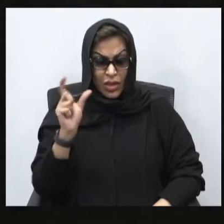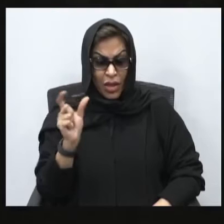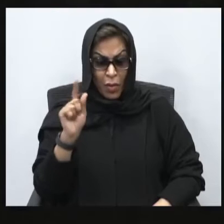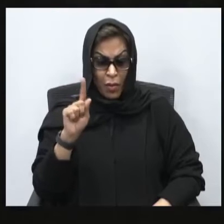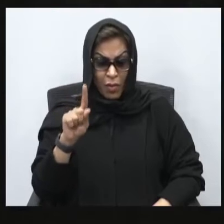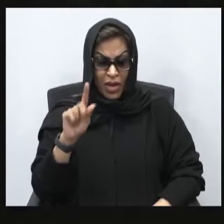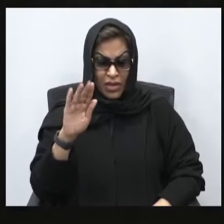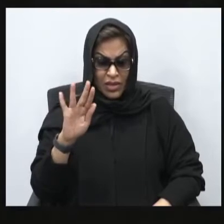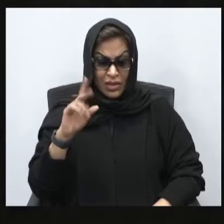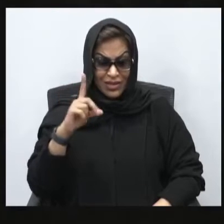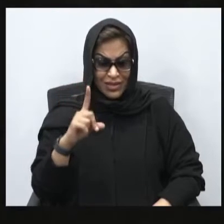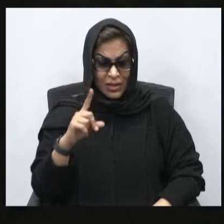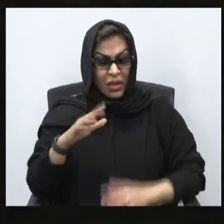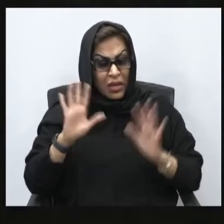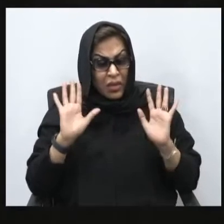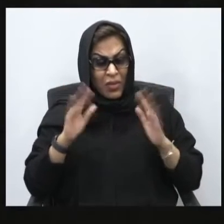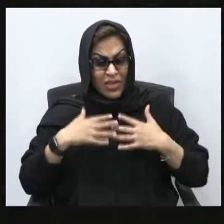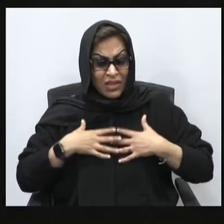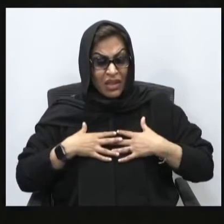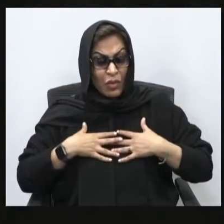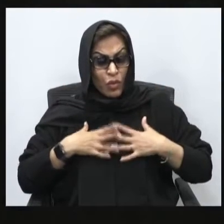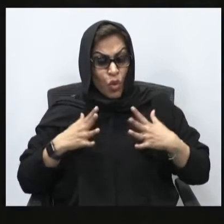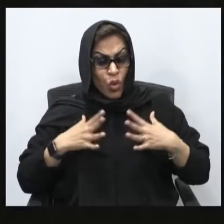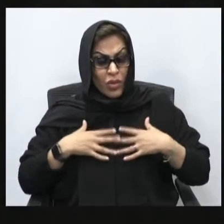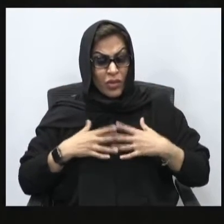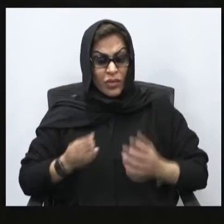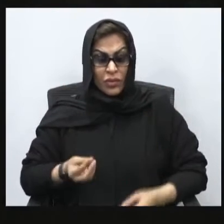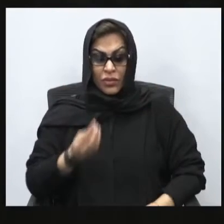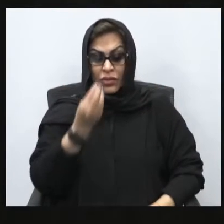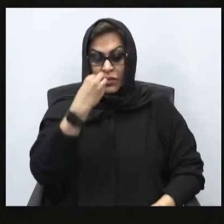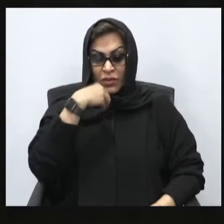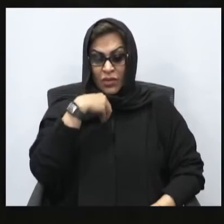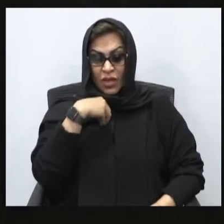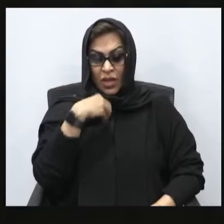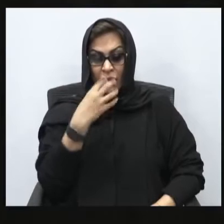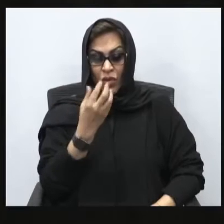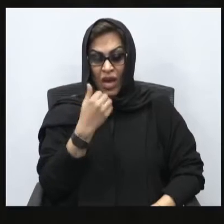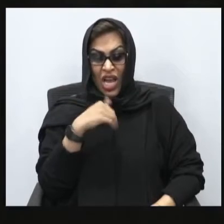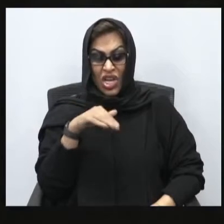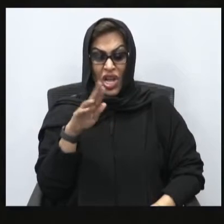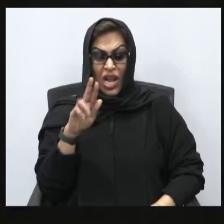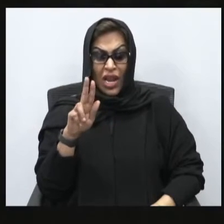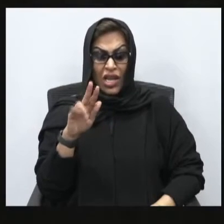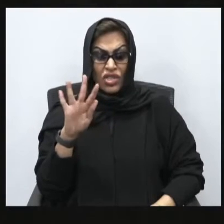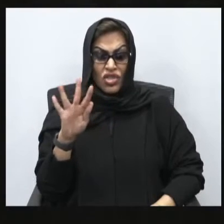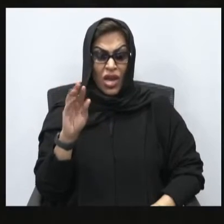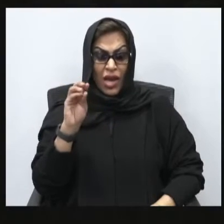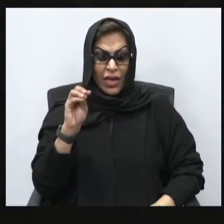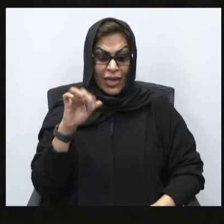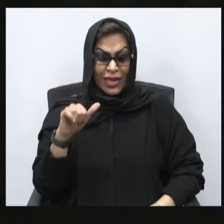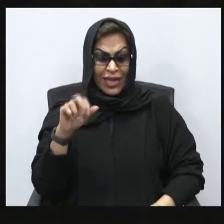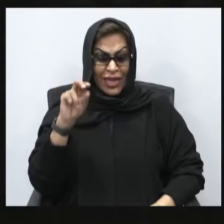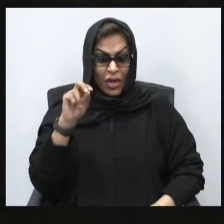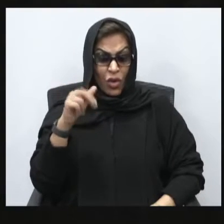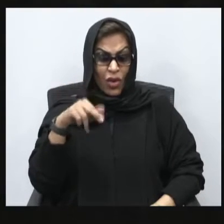به ام التنفس لا نستطيع التحكم به مبدا التنفس الخلوي